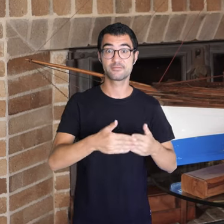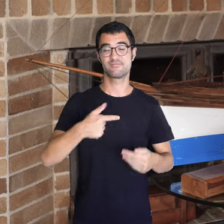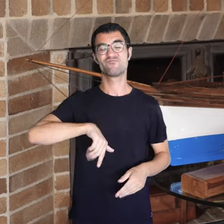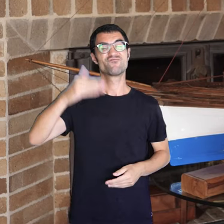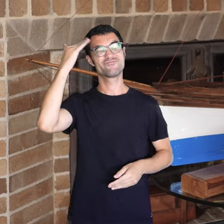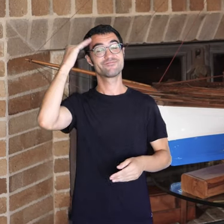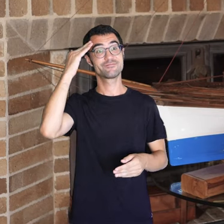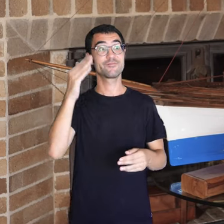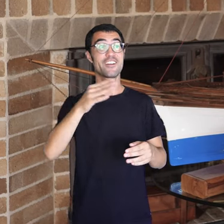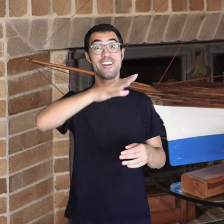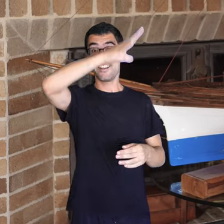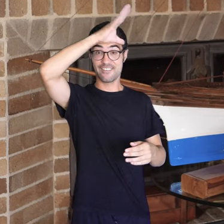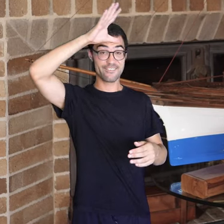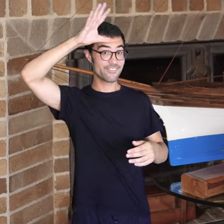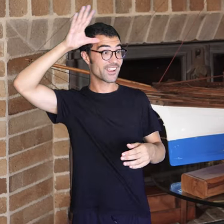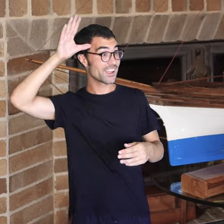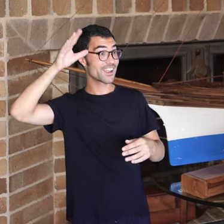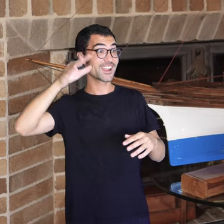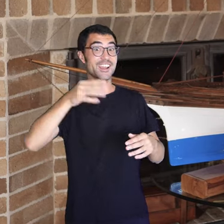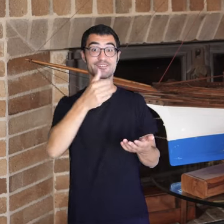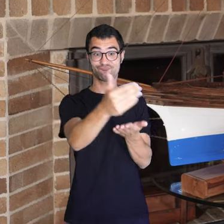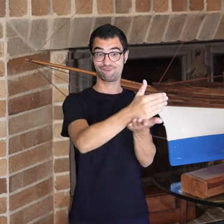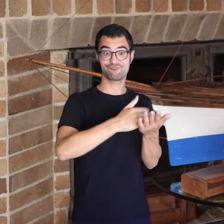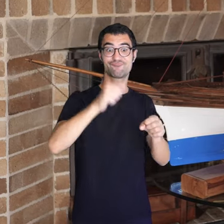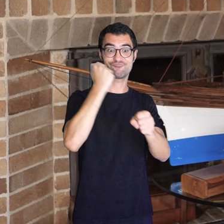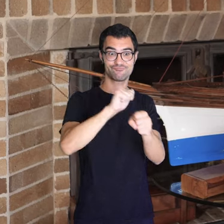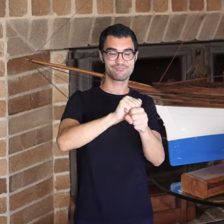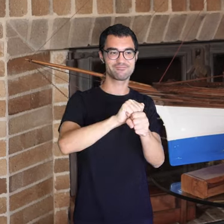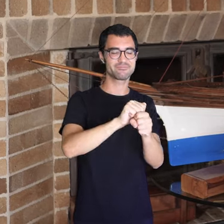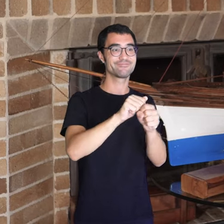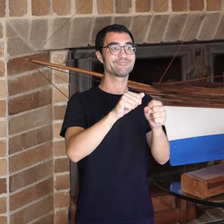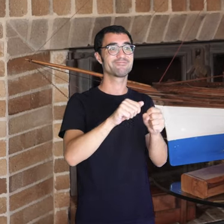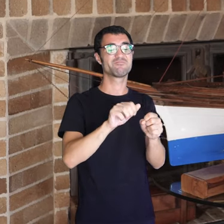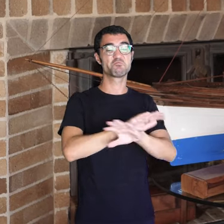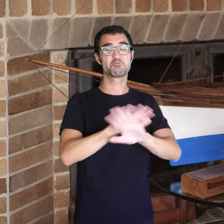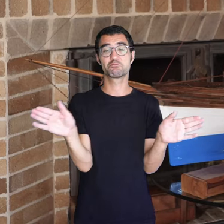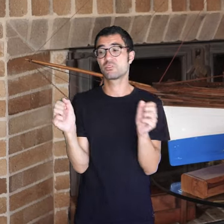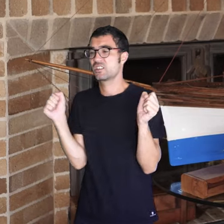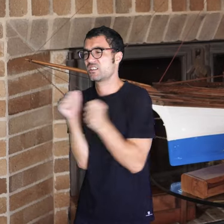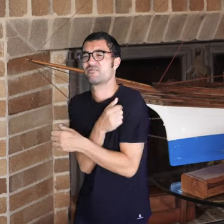en hivern, quan ja no s'empleava la barca per fer feina, pues la varen